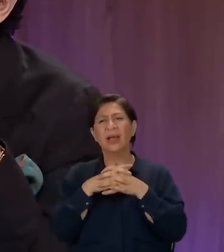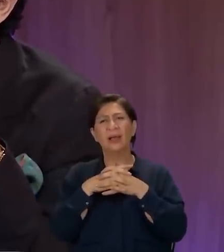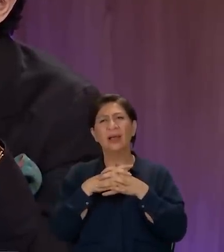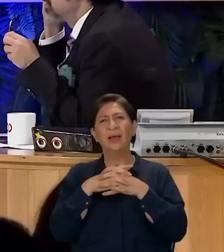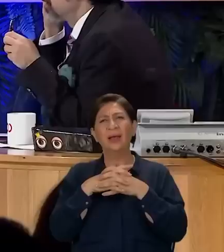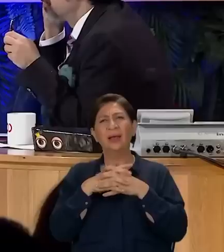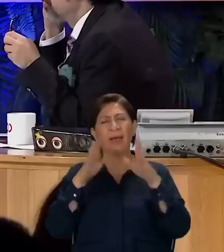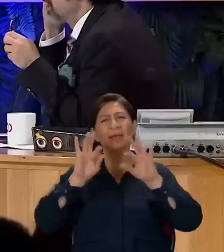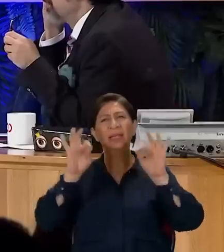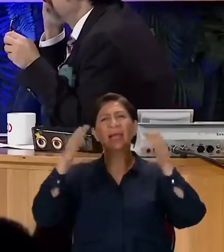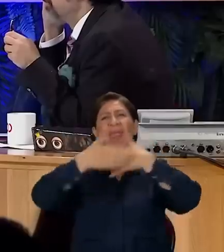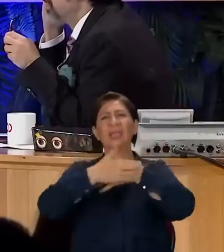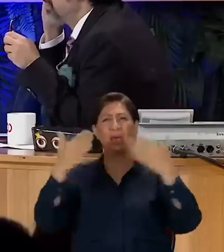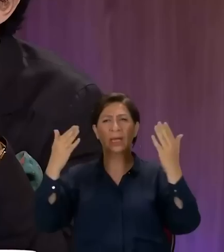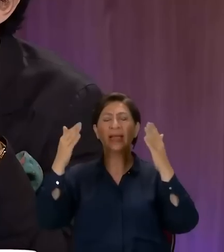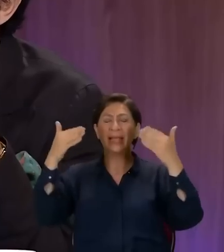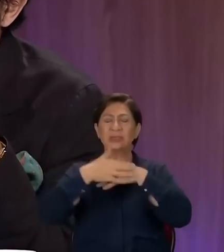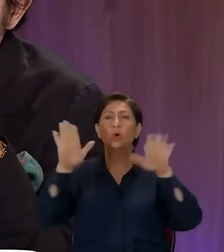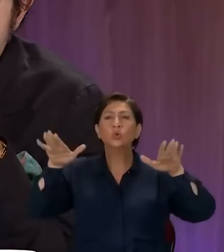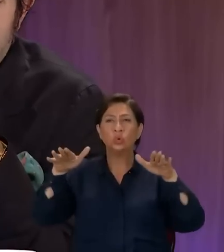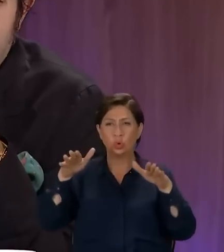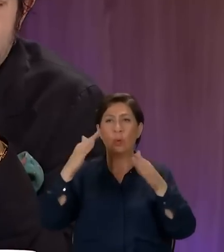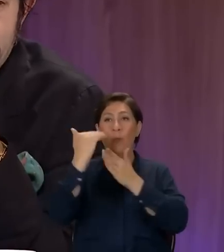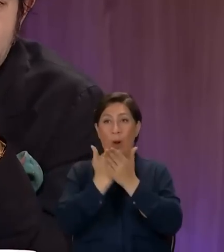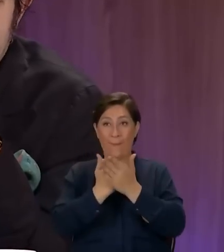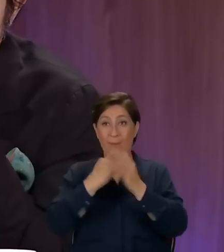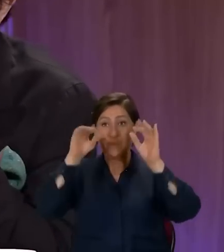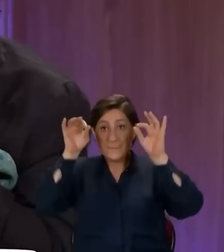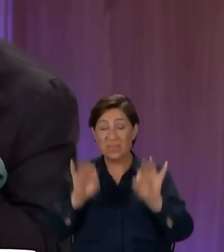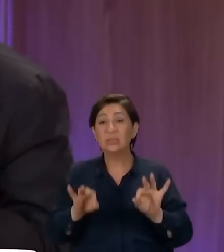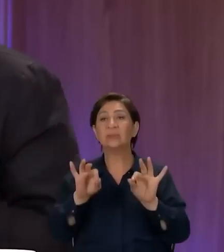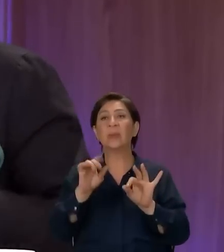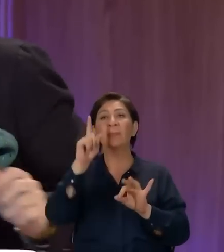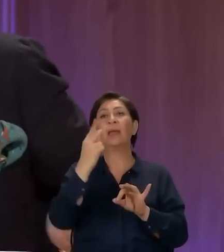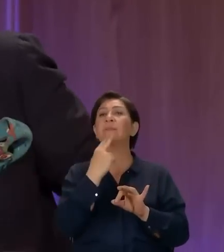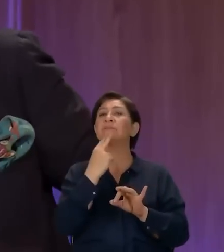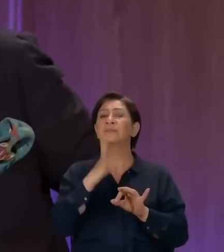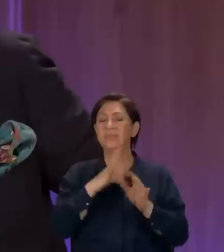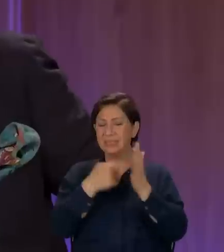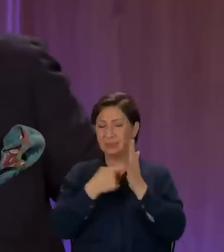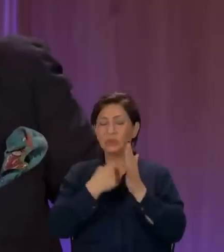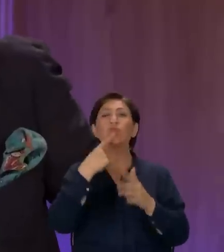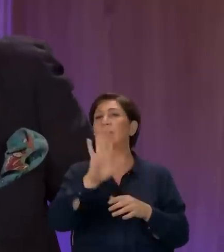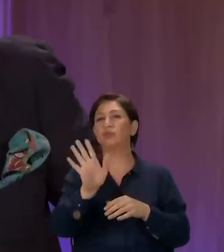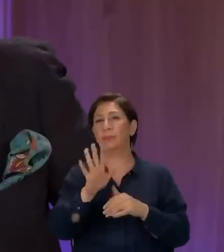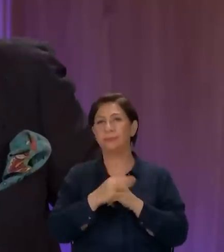evet gece kuşuydu galiba. İlk gece kuşu programına başladığımda bir hanımefendi vardı. İsmini